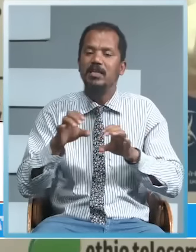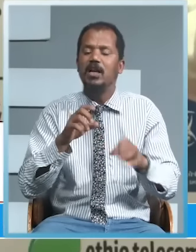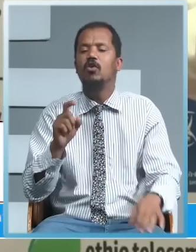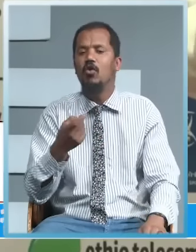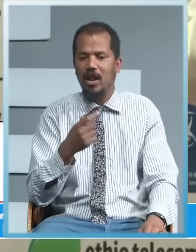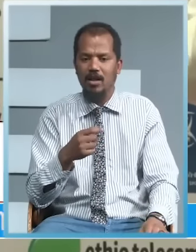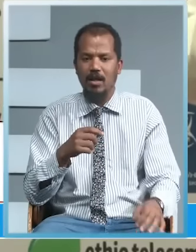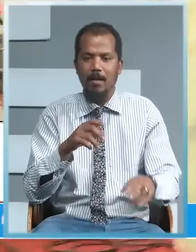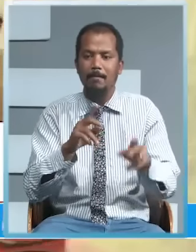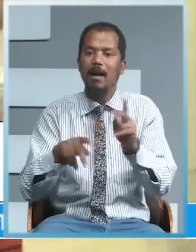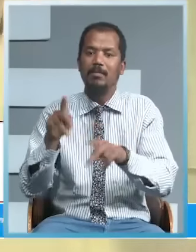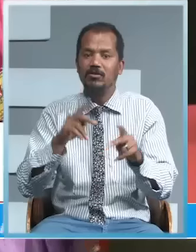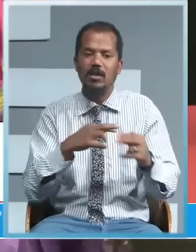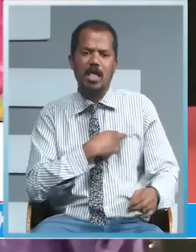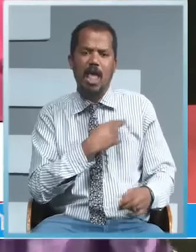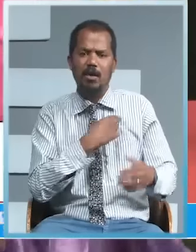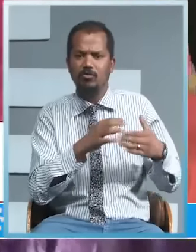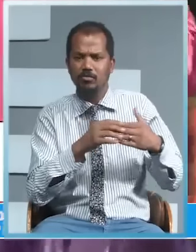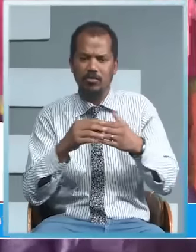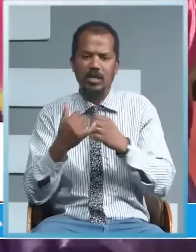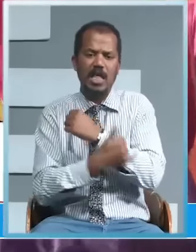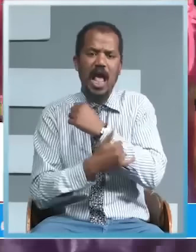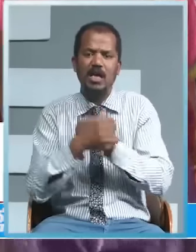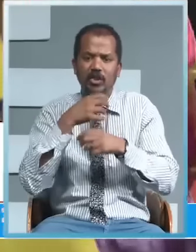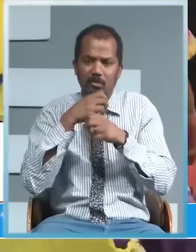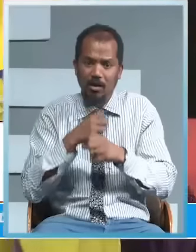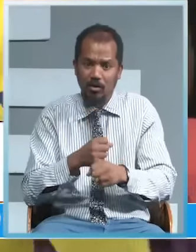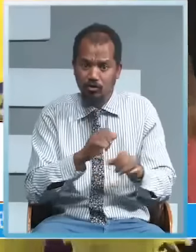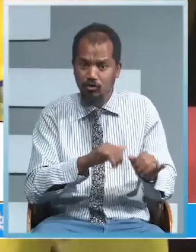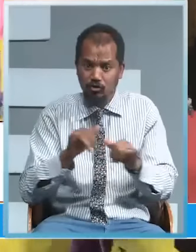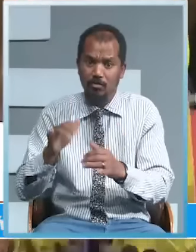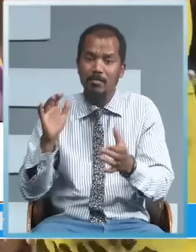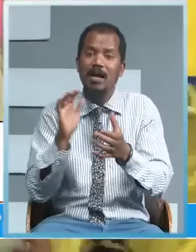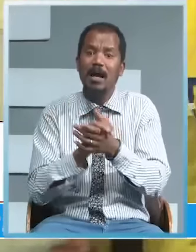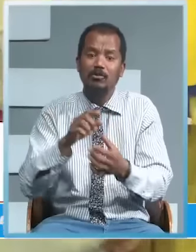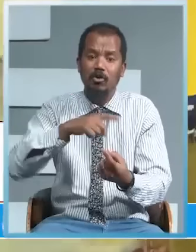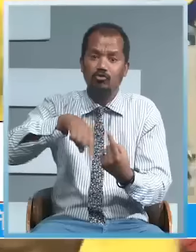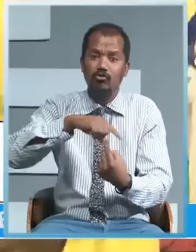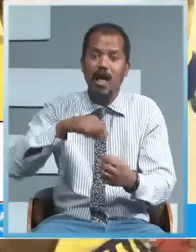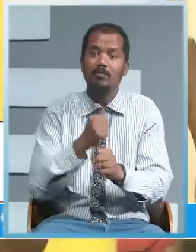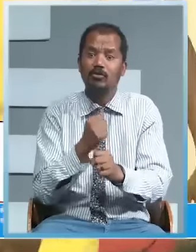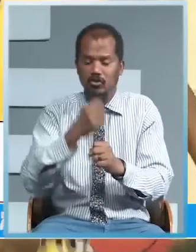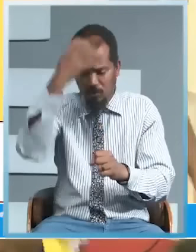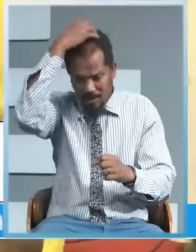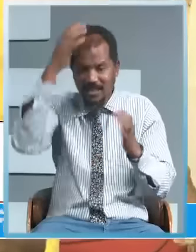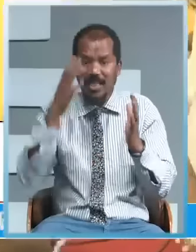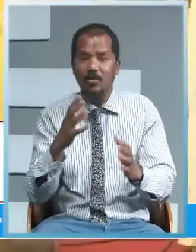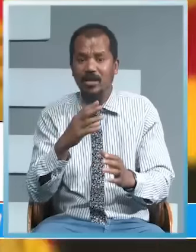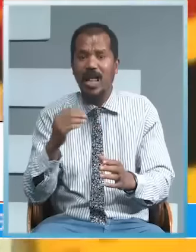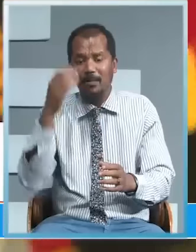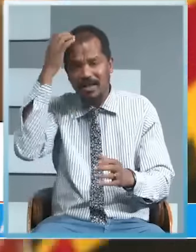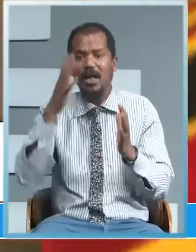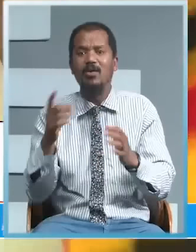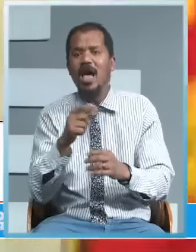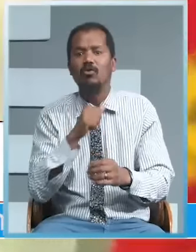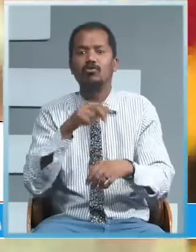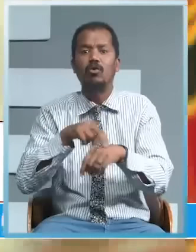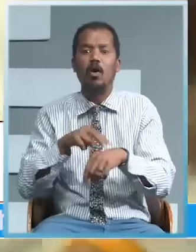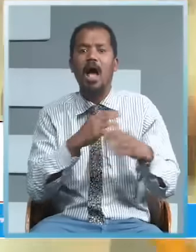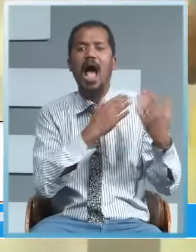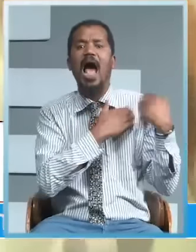ይሆናል። ማህበረሰቡ፣ የሃይማኖት መሪዎች፣ የሀገር ሽማግሌዎች እንዲሁም በጋብቻ ዙሪያ የሚሰሩ መንግስታዊና መንግስታዊ ያልሆኑ